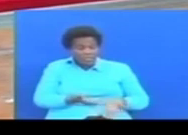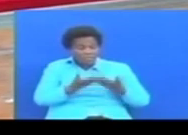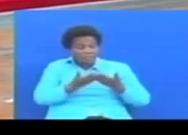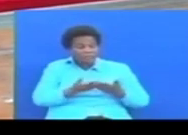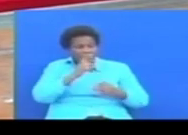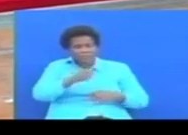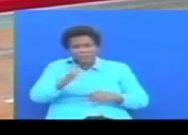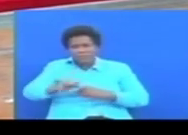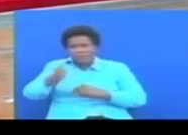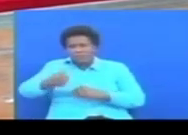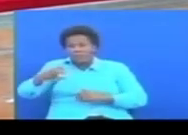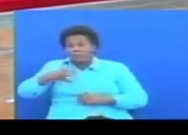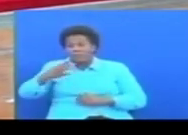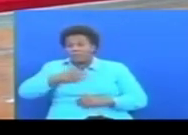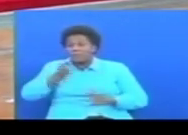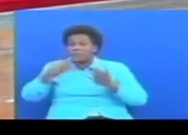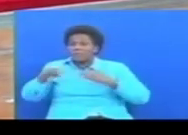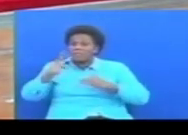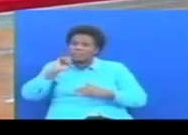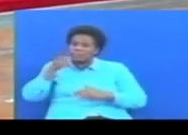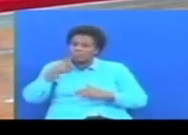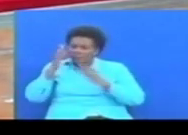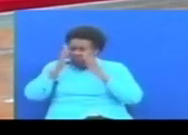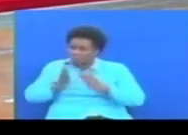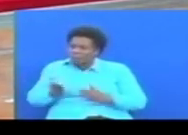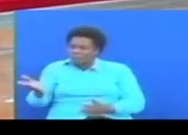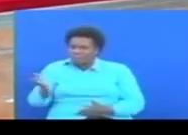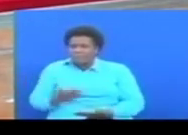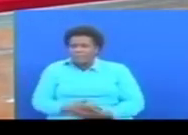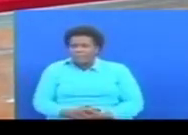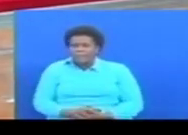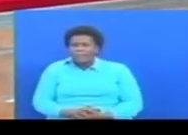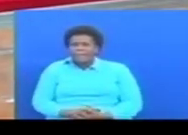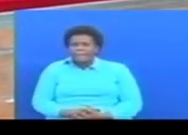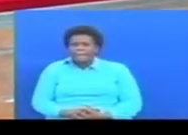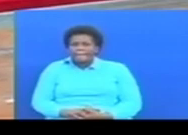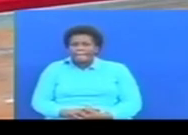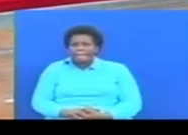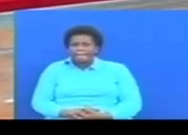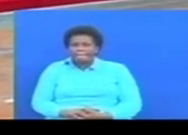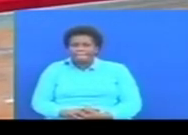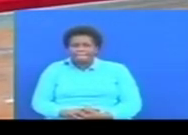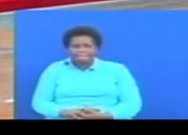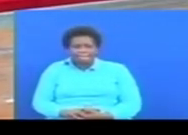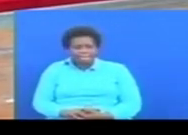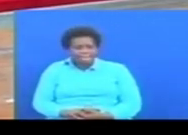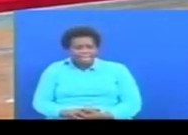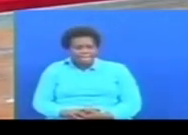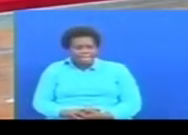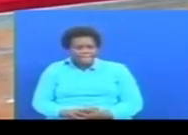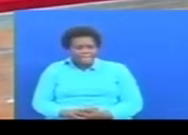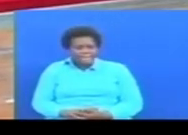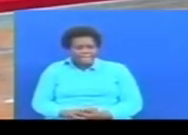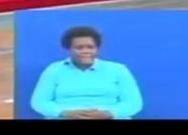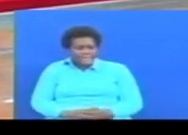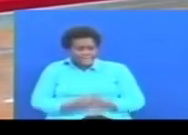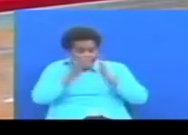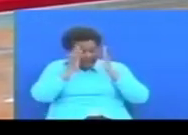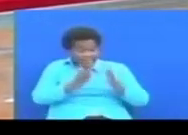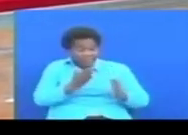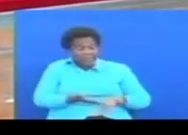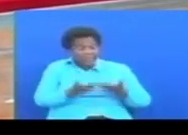mawili ya nyongeza ya Mheshimiwa Zuberi Kuchauka kama ifuatavyo. Mheshimiwa Naibu Spika, 5%